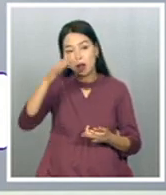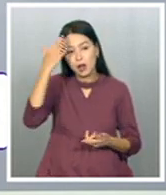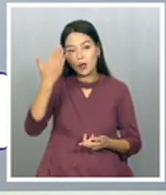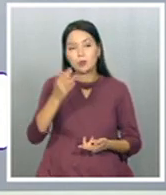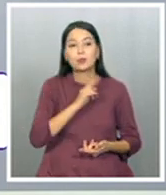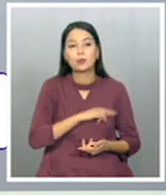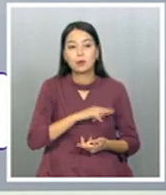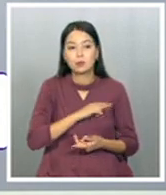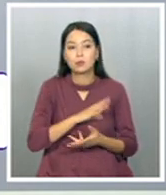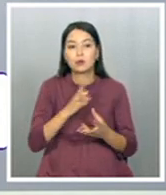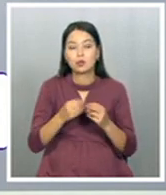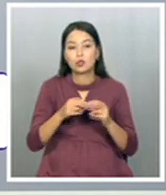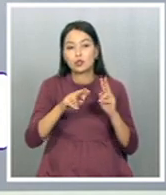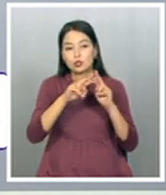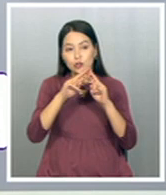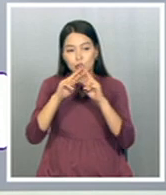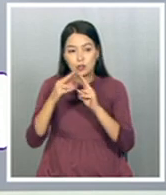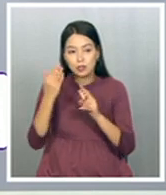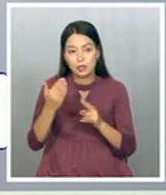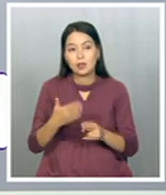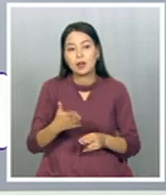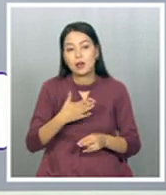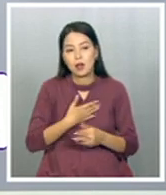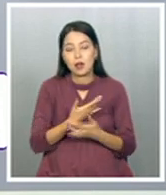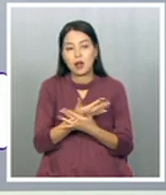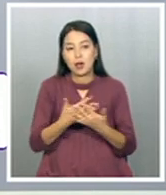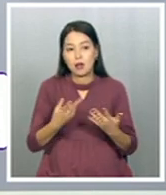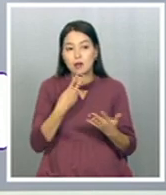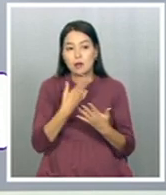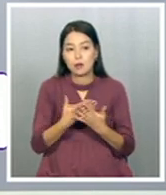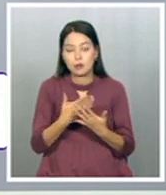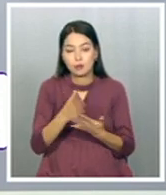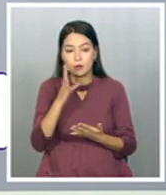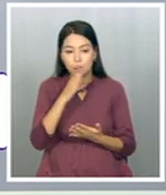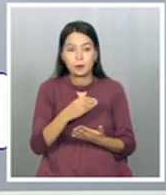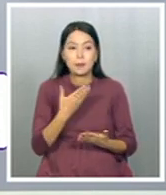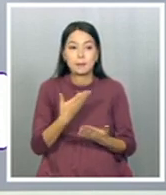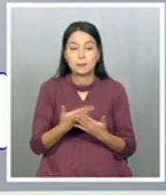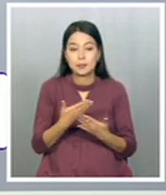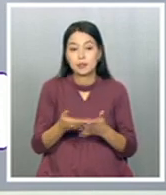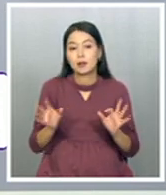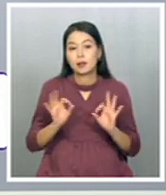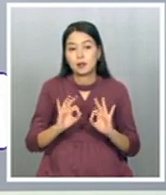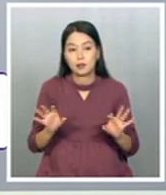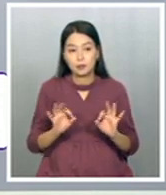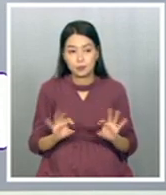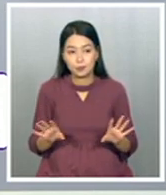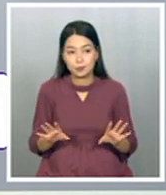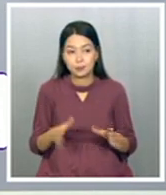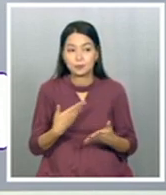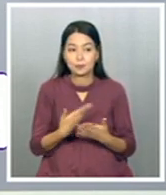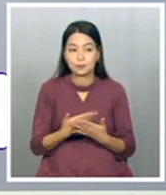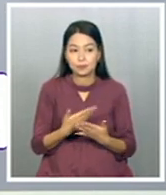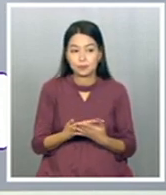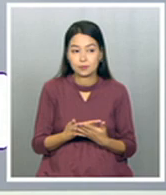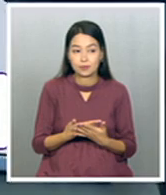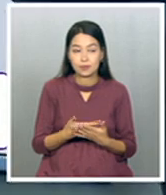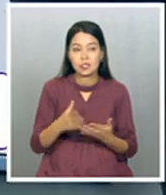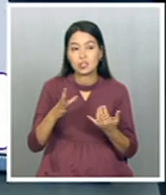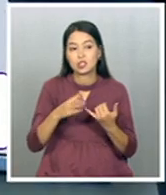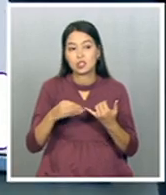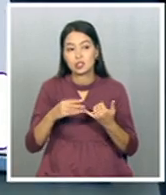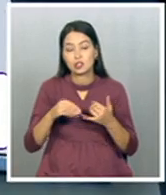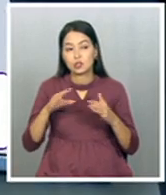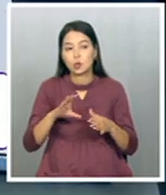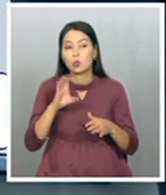көрінісі де, яғни, жұлдыздардың көрінісі де бізге әртүрлі көрінеді. Мысал ретінде айтатын болсақ, мысал ретінде, біз жер шарының